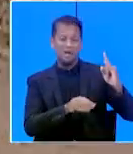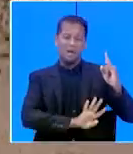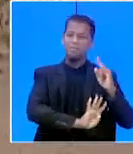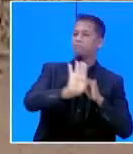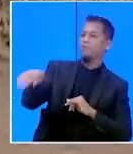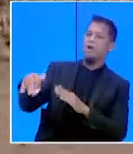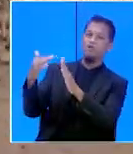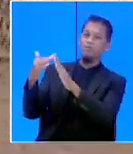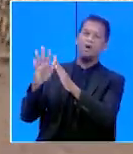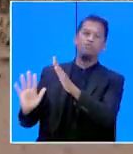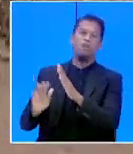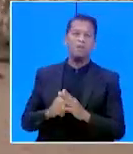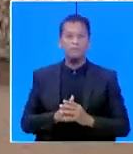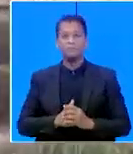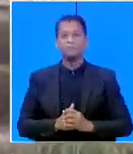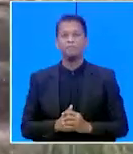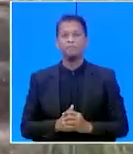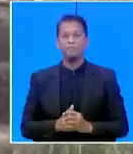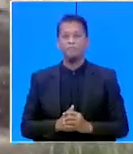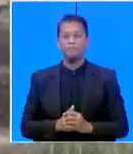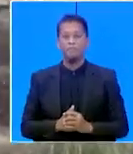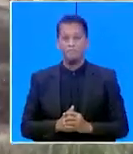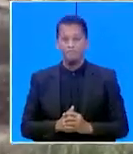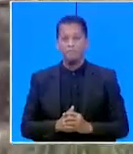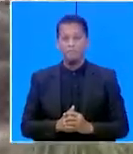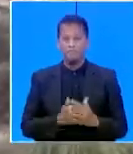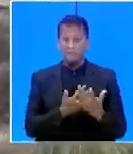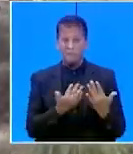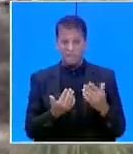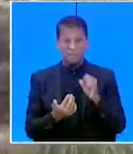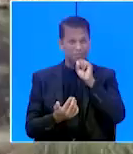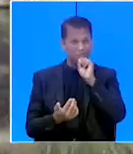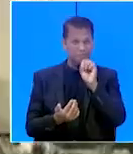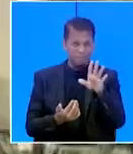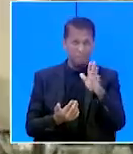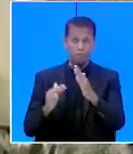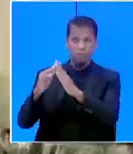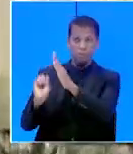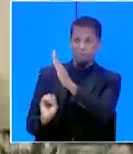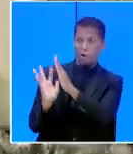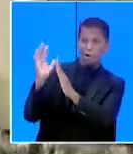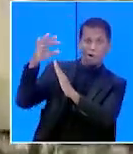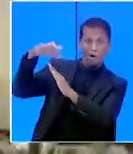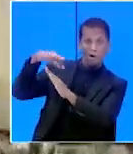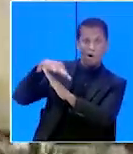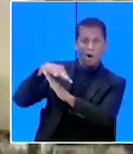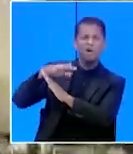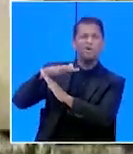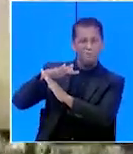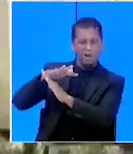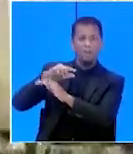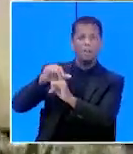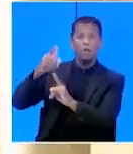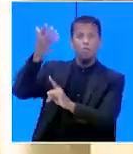Semeru. Meski demikian, warga mengaku dampak erupsi kali ini tidak separah erupsi setahun lalu. Tidak ada kerusakan di bagian